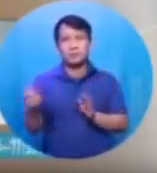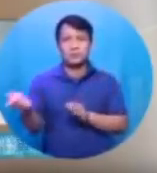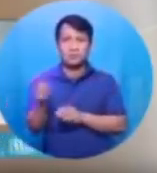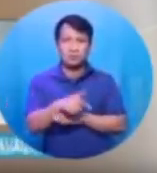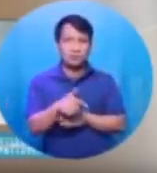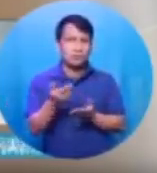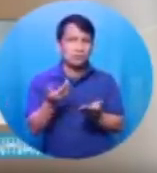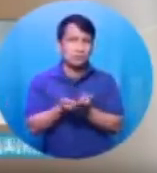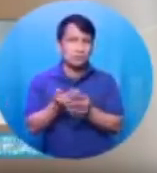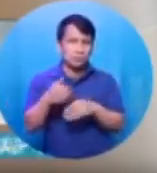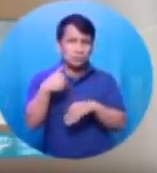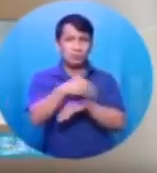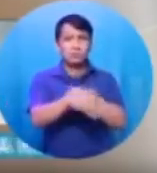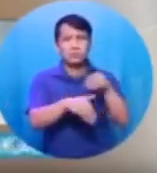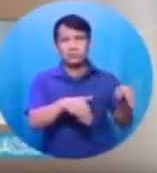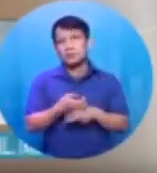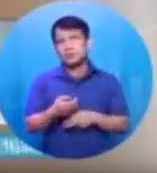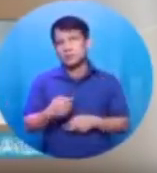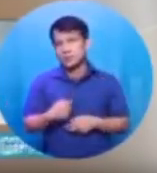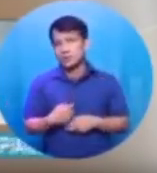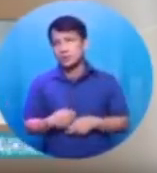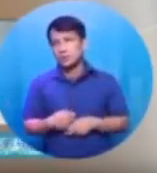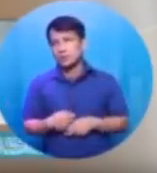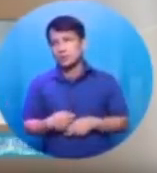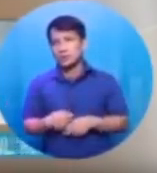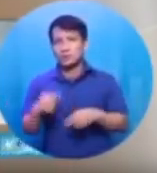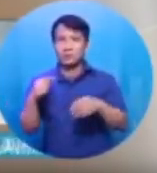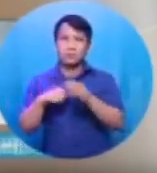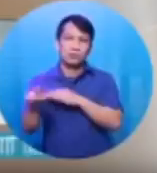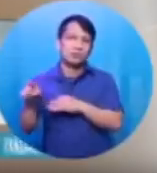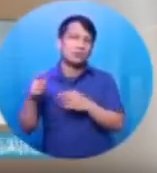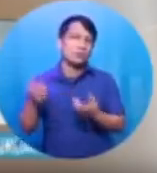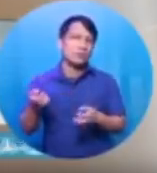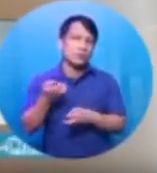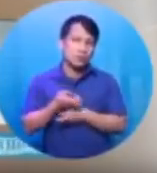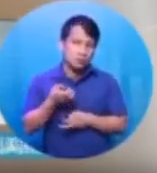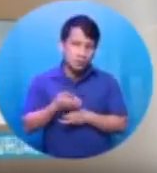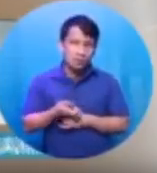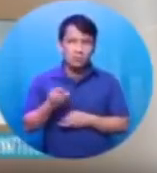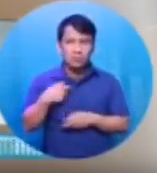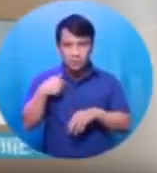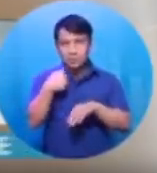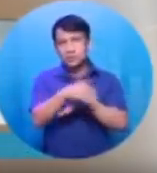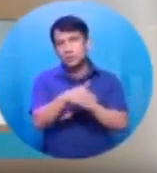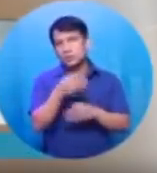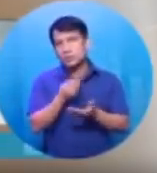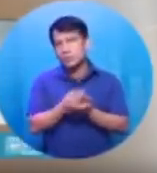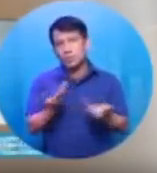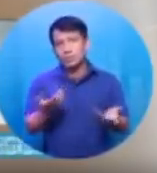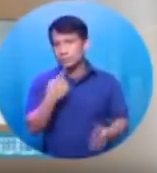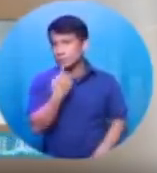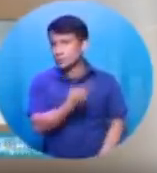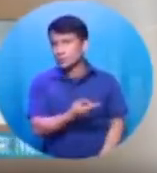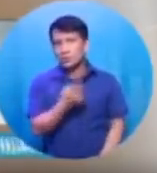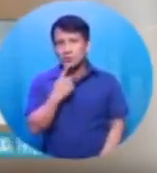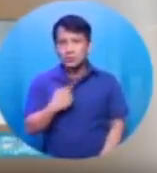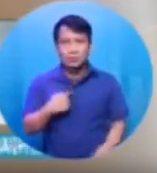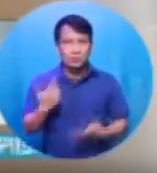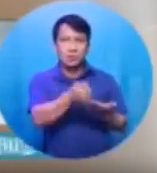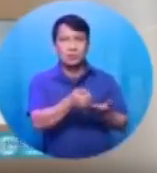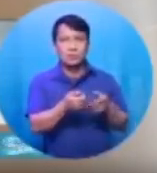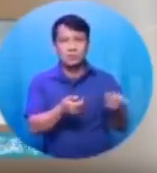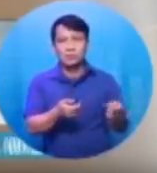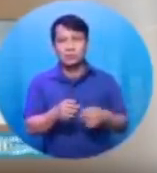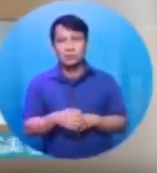nagpapadala ako sa'yo kahit nahihirapan ako. Kahit tumakas na ako lahat-lahat, nahihirapan ako. Wala kang narinig sa akin, hindi ako humingi ng tulong